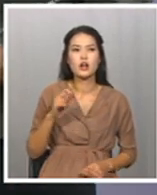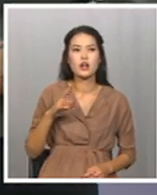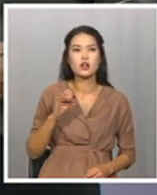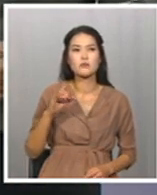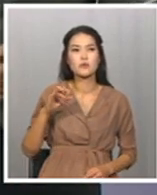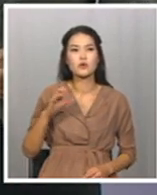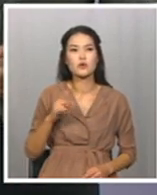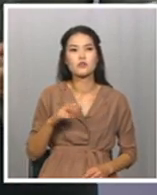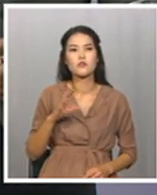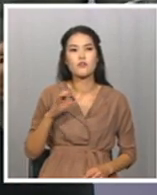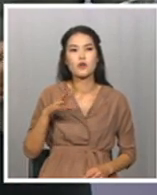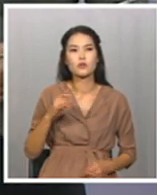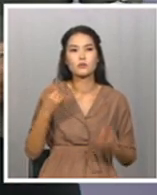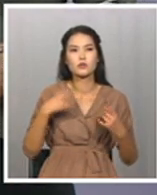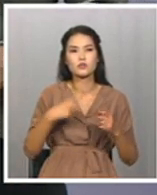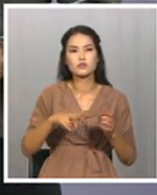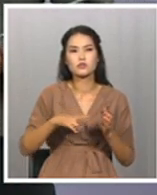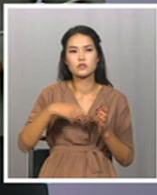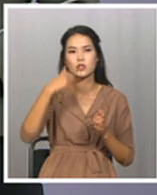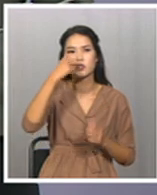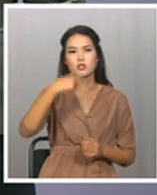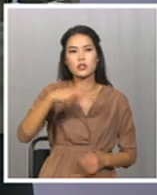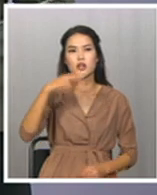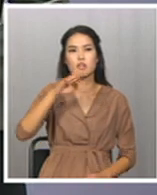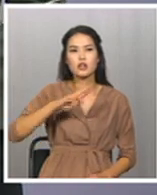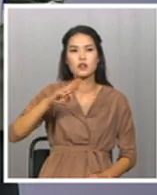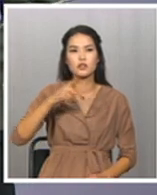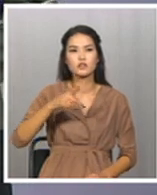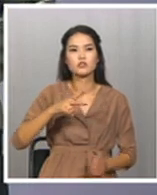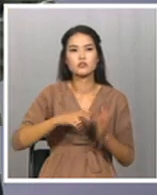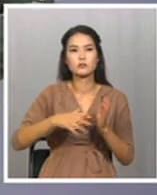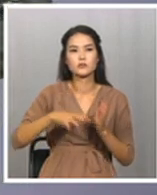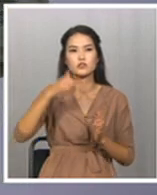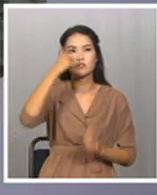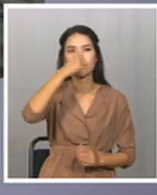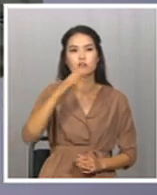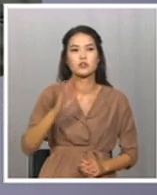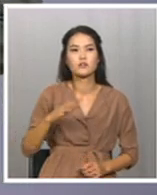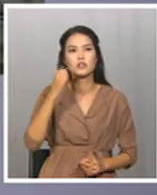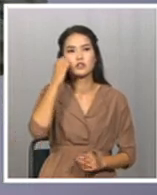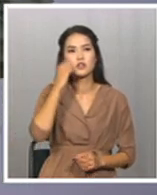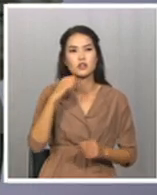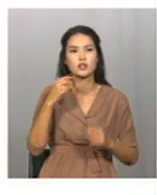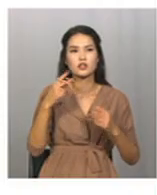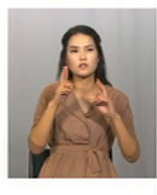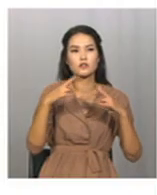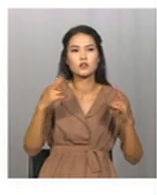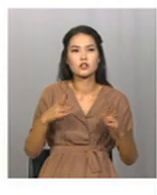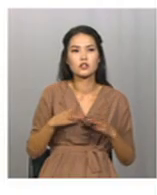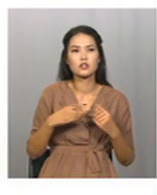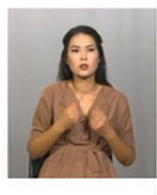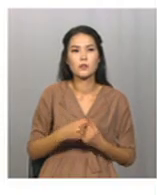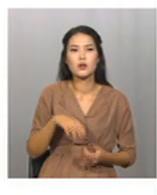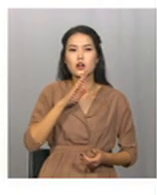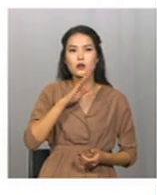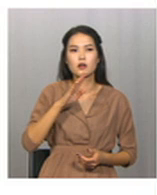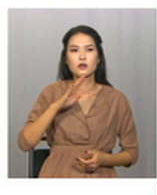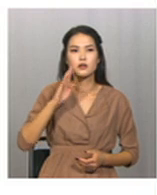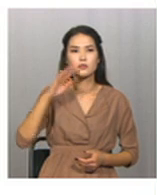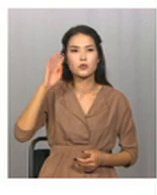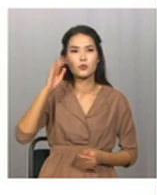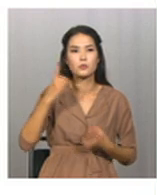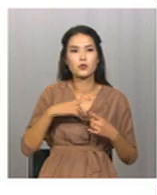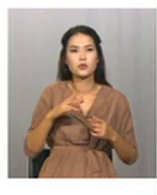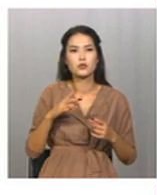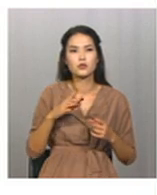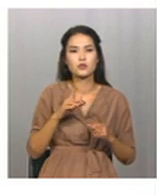родился 20 января 1856 года в старинной дворянской семье. Его мать умерла во время родов, и отец